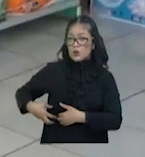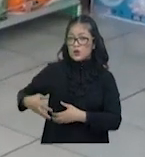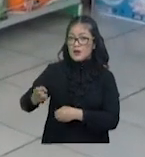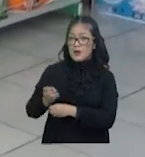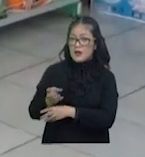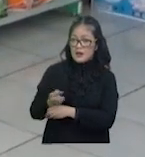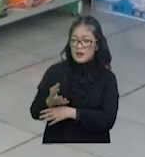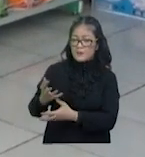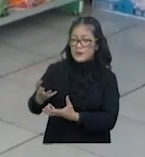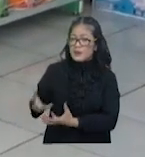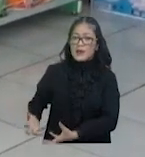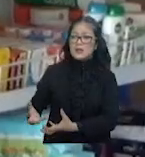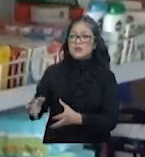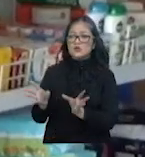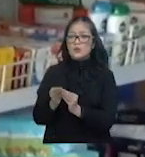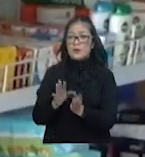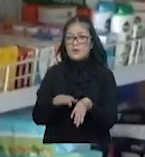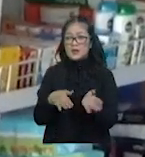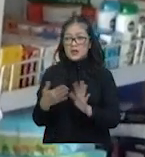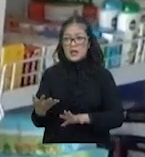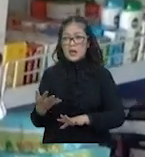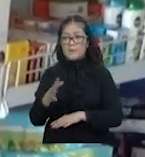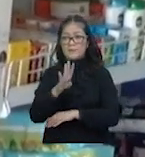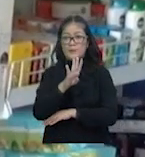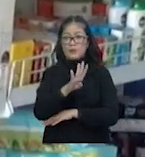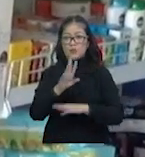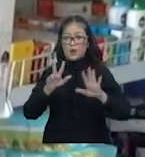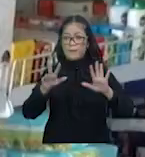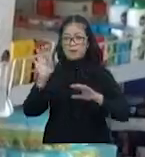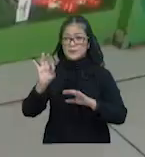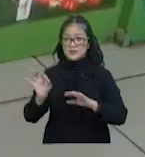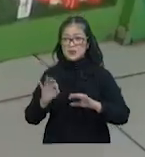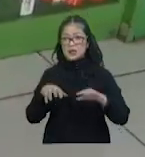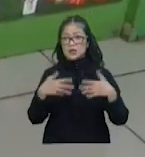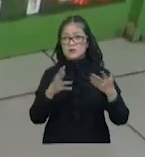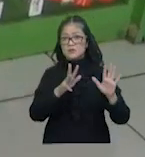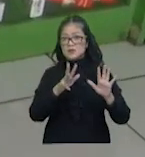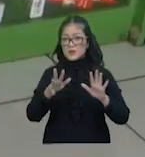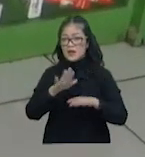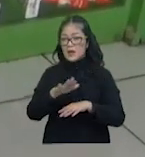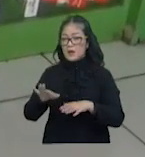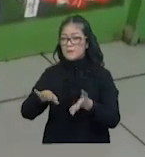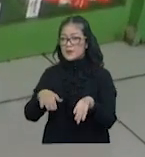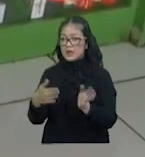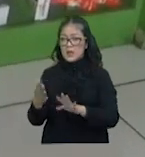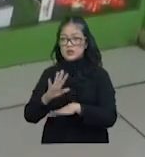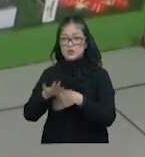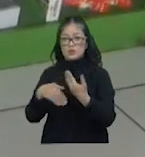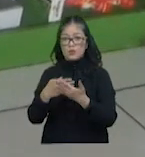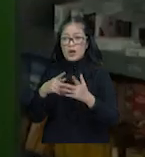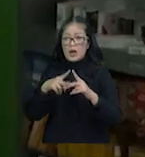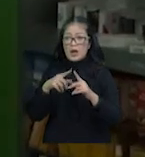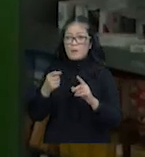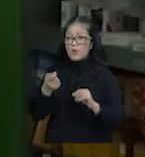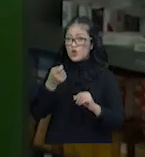dengan angka kematian mencapai 48% atau 99 anak. Seluruh apotek dan layanan kesehatan